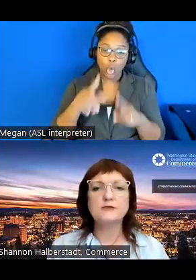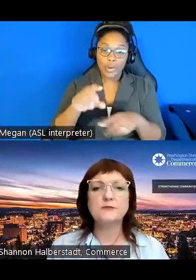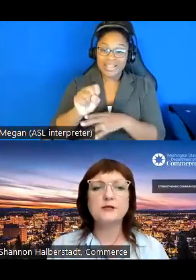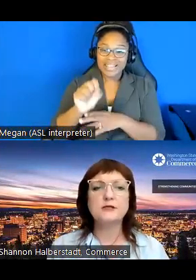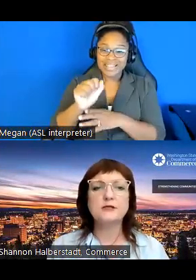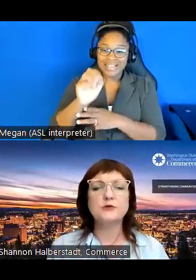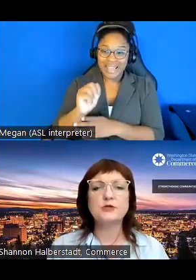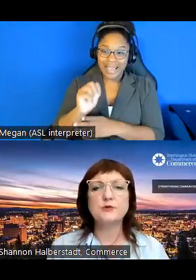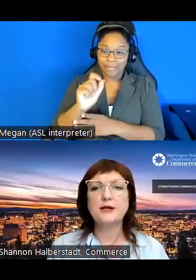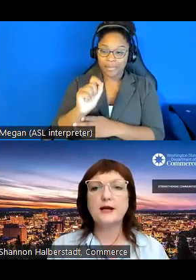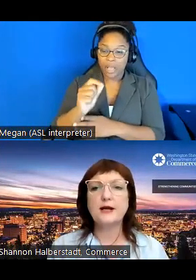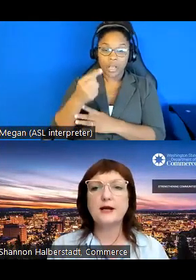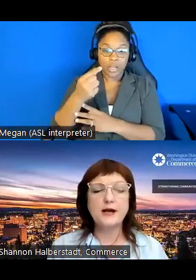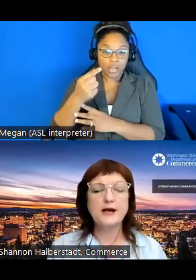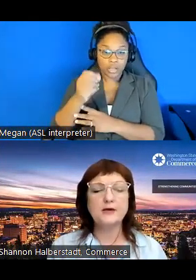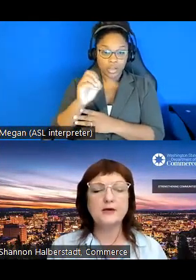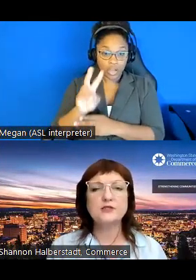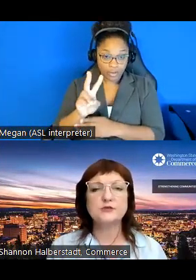됩니다.